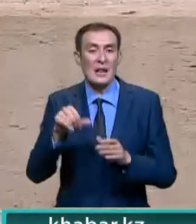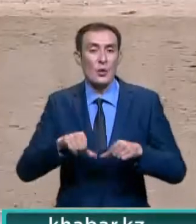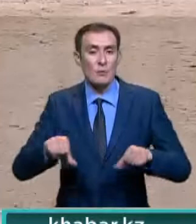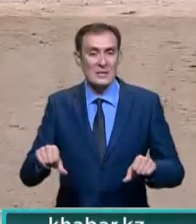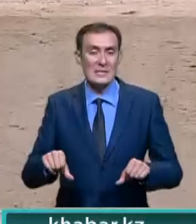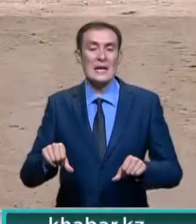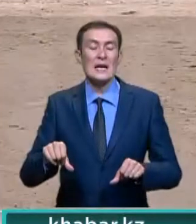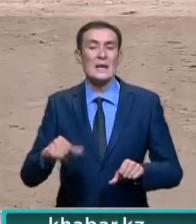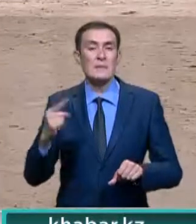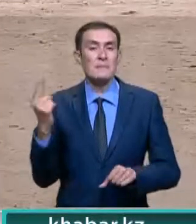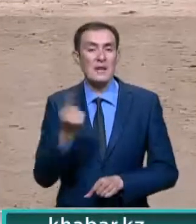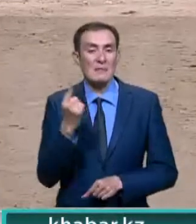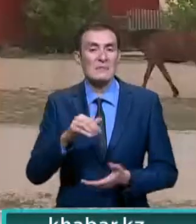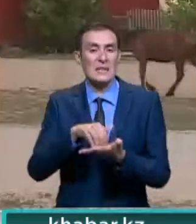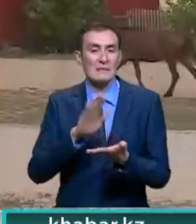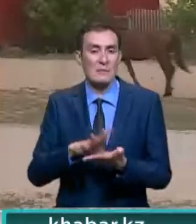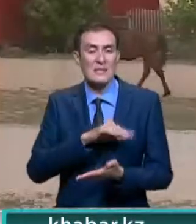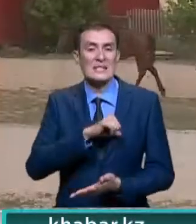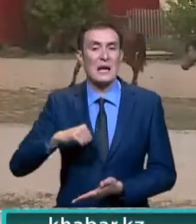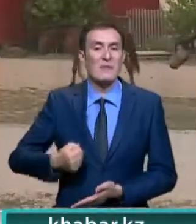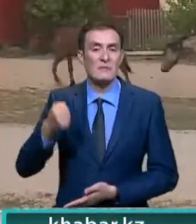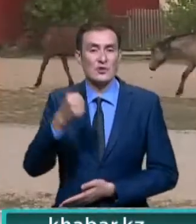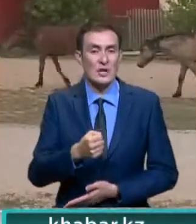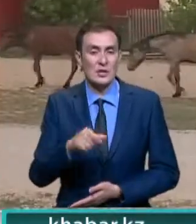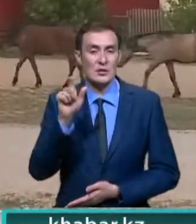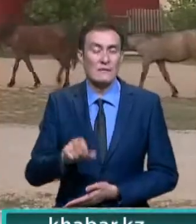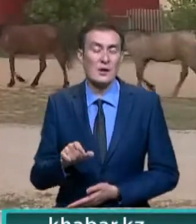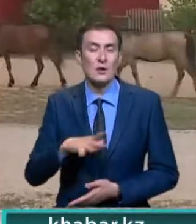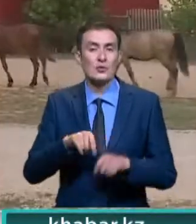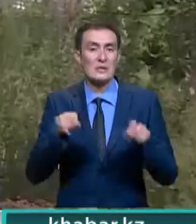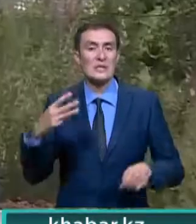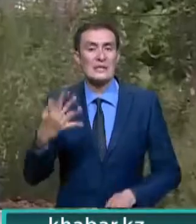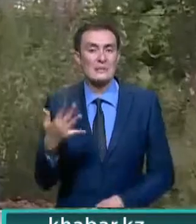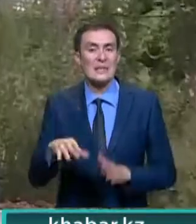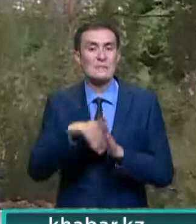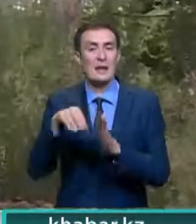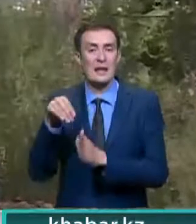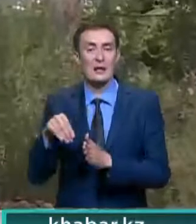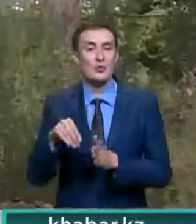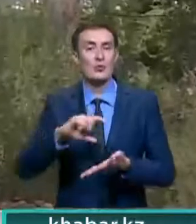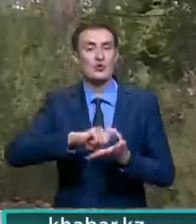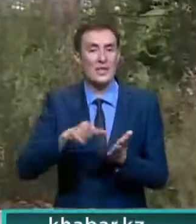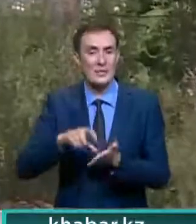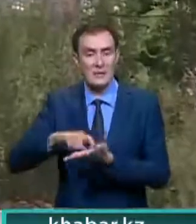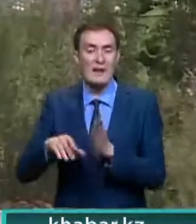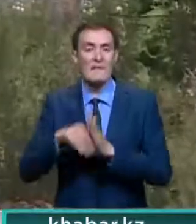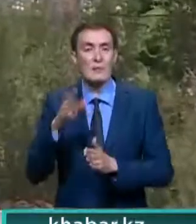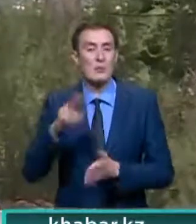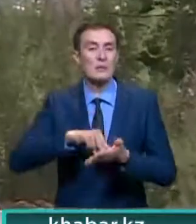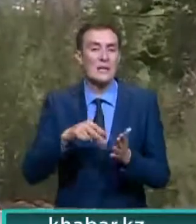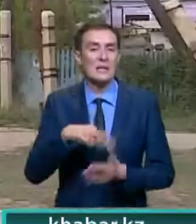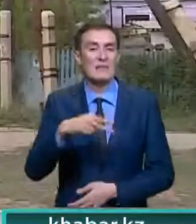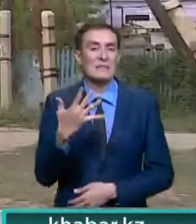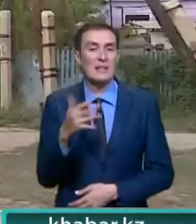избирательной комиссии, первым зарегистрировался самовыдвиженец. В регионе создано 35 избирательных участков. Выборы, напомню, назначены